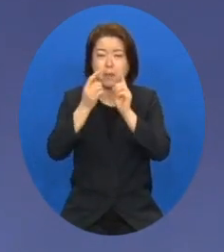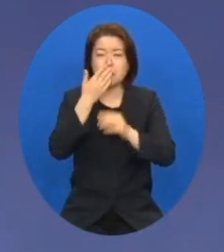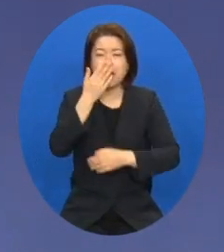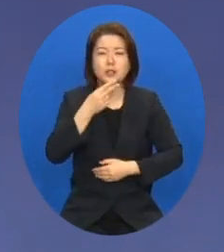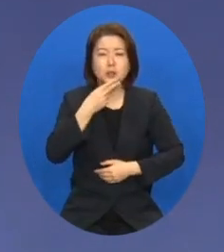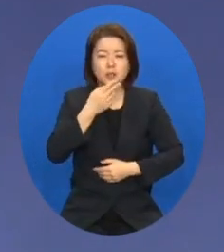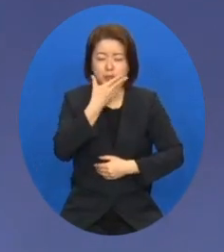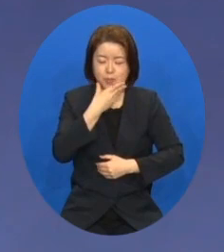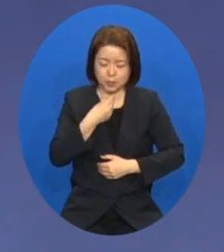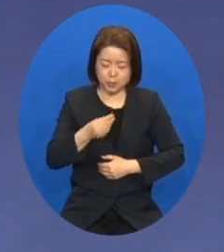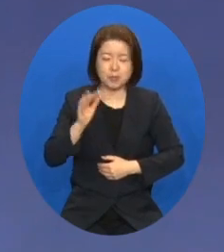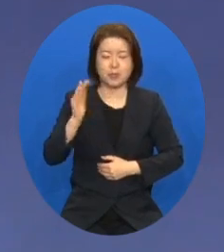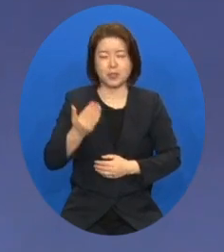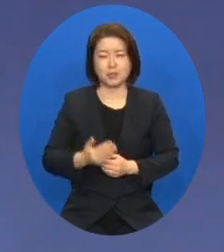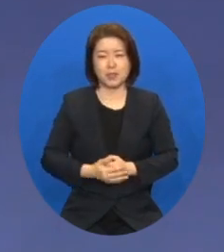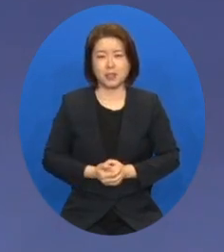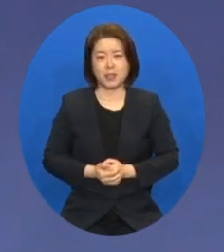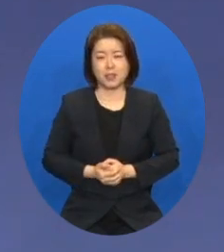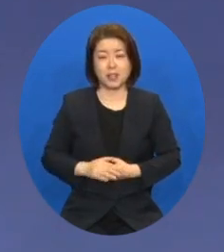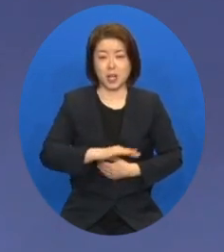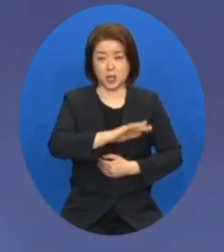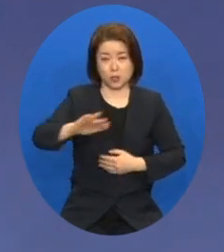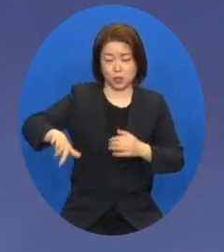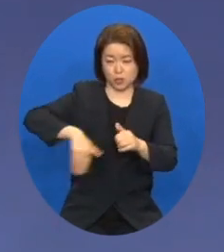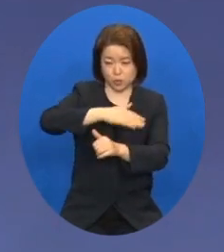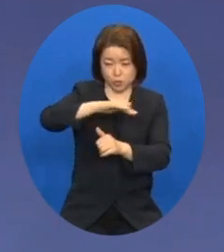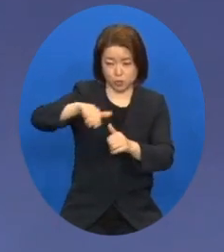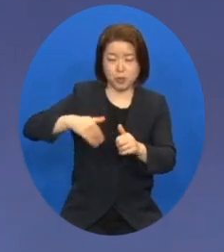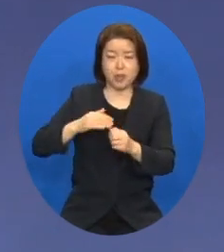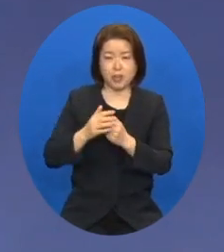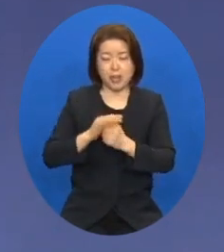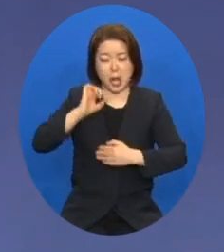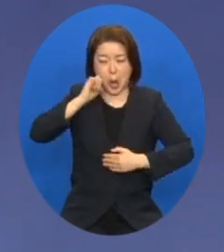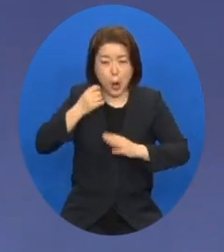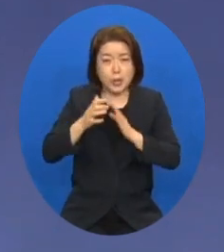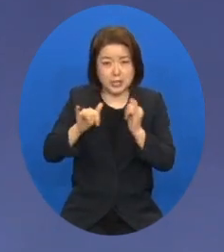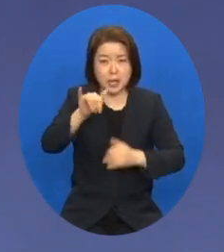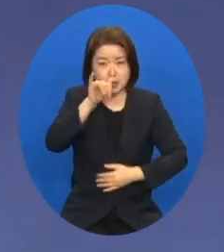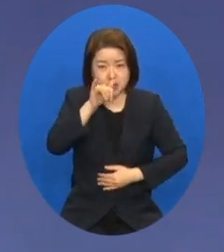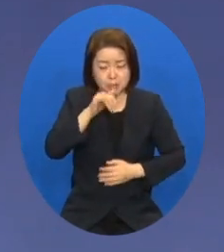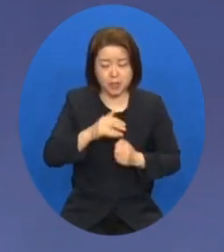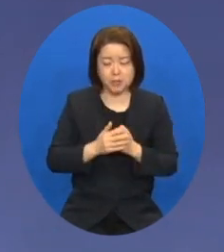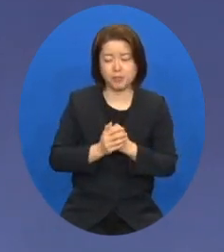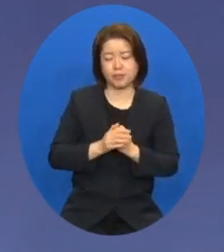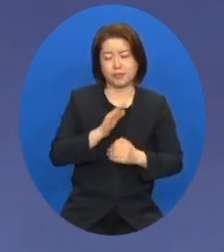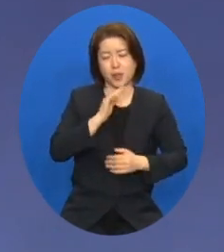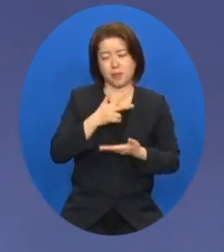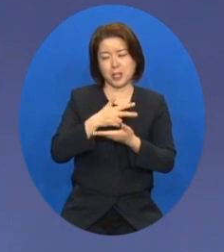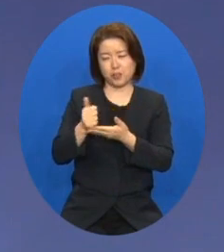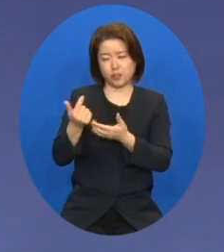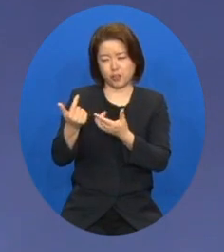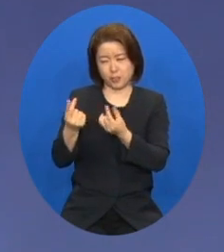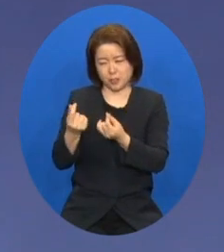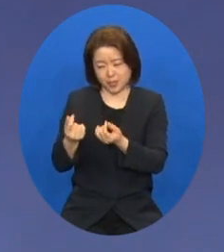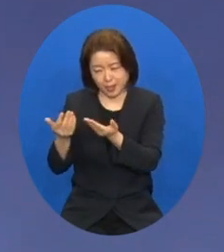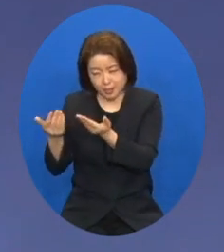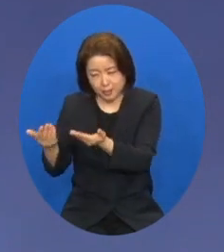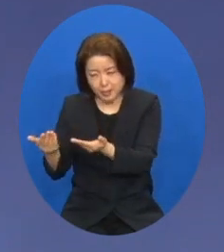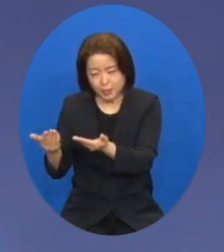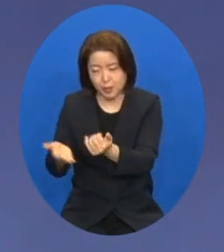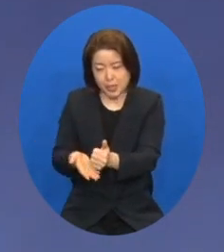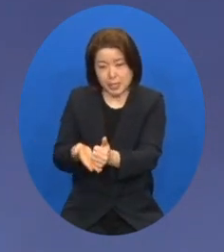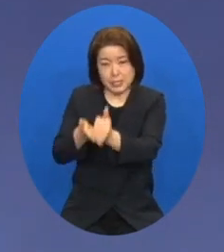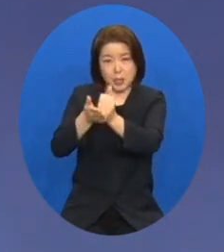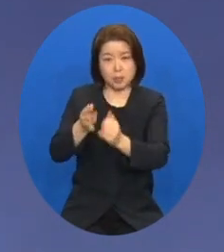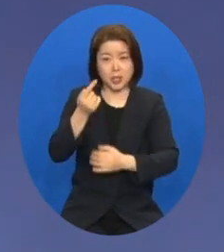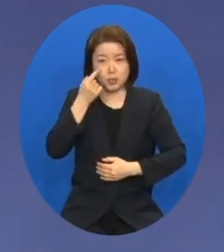축복인 것입니다 우리 주변의 어려운 사람들을 정말 주님께 하듯이 섬기는 눈이